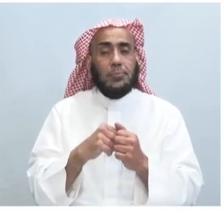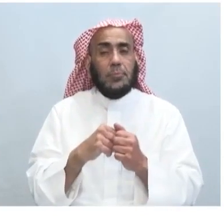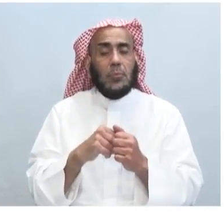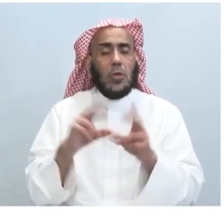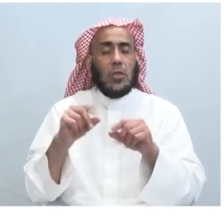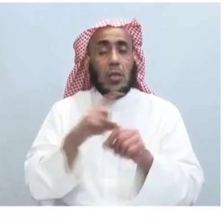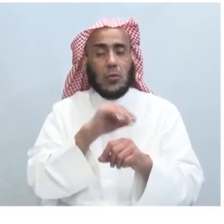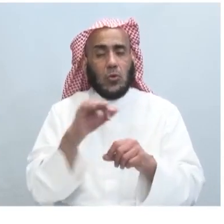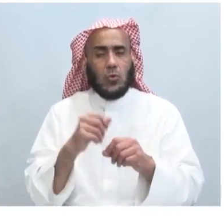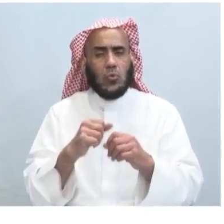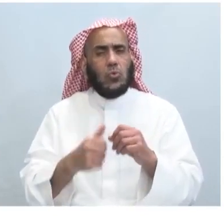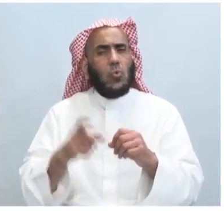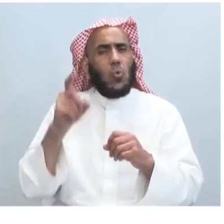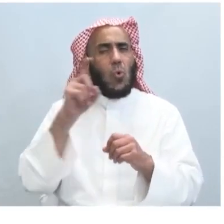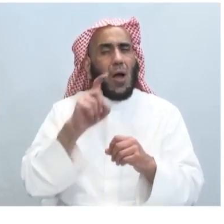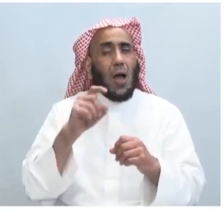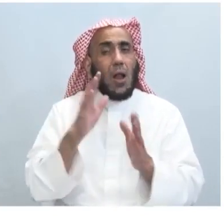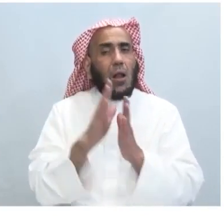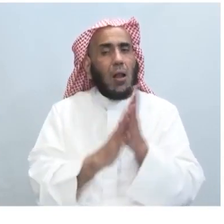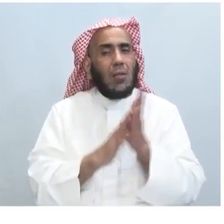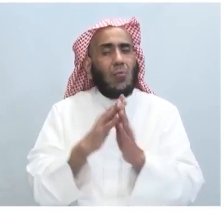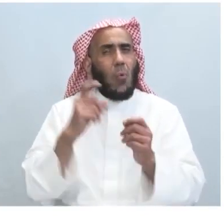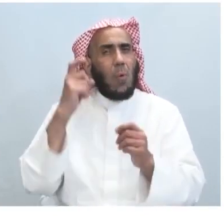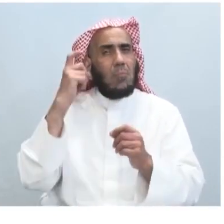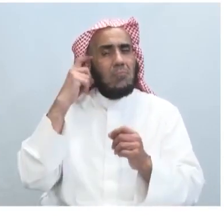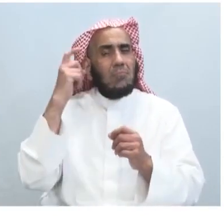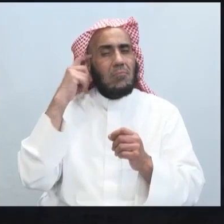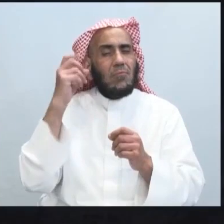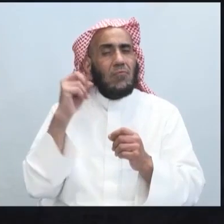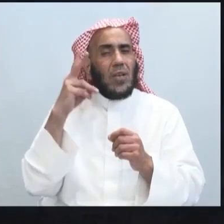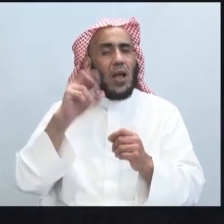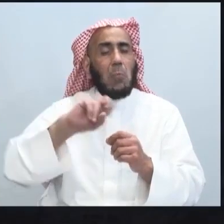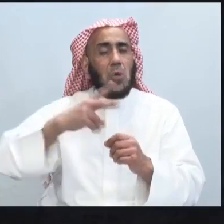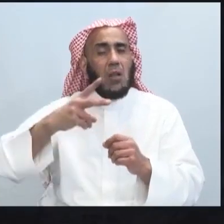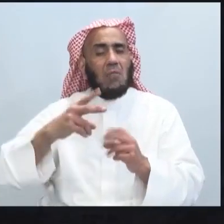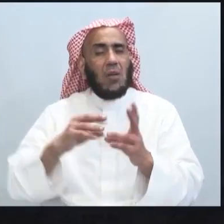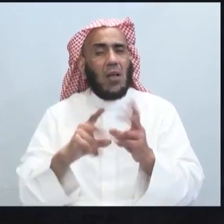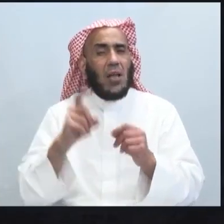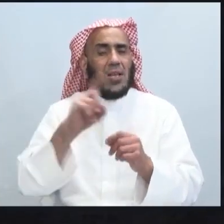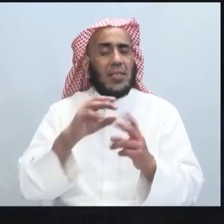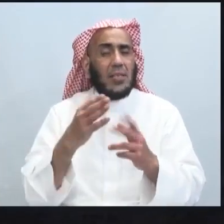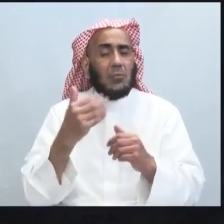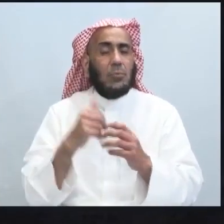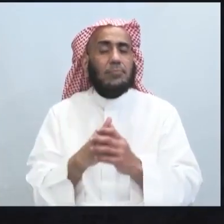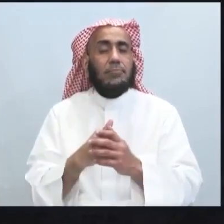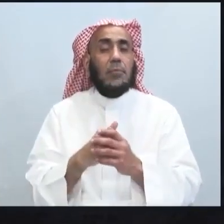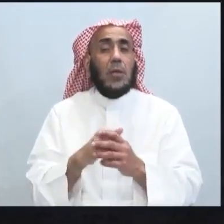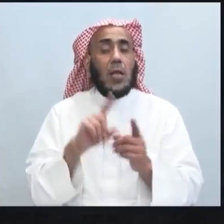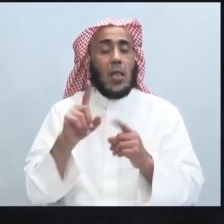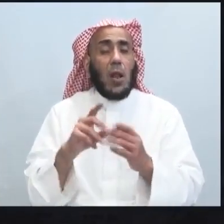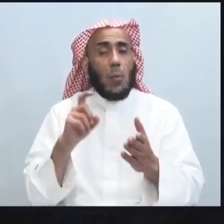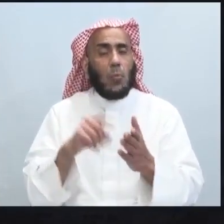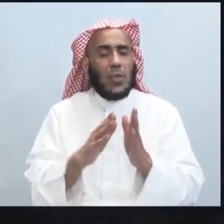دائما سؤال التحفيز يعطيني فكره نوعا ما مختلفه عن الاسئله التي تسبقه اذا هذا